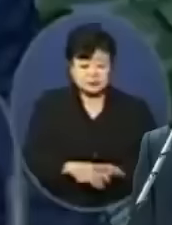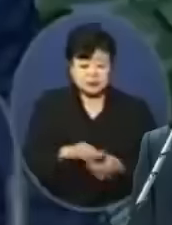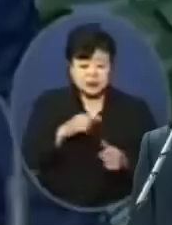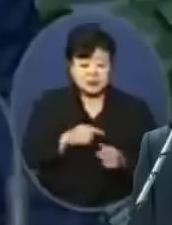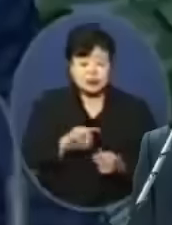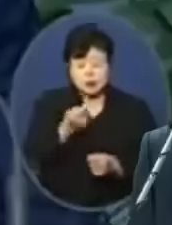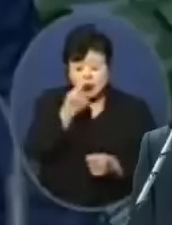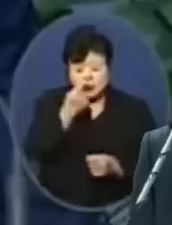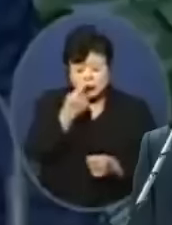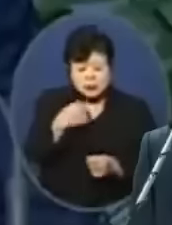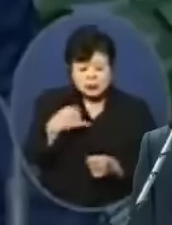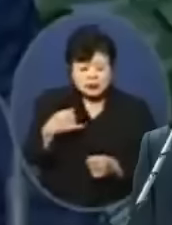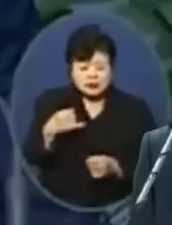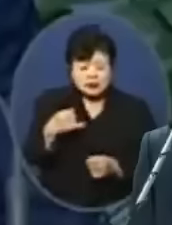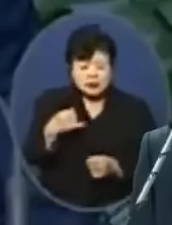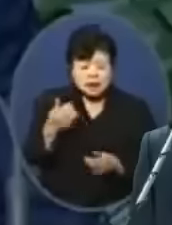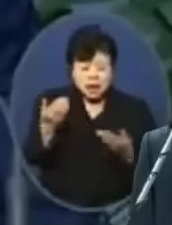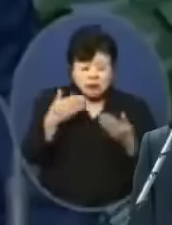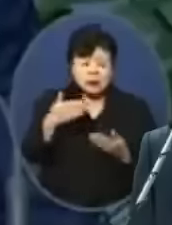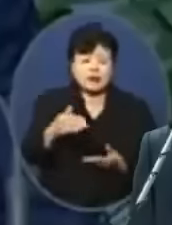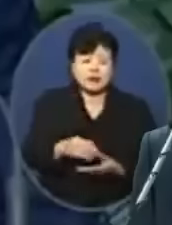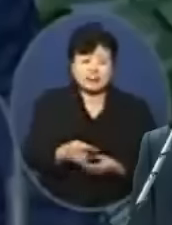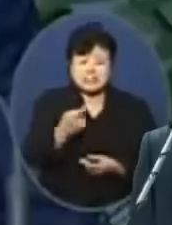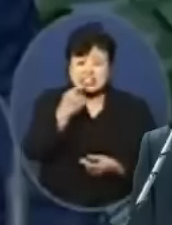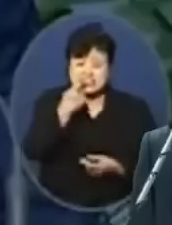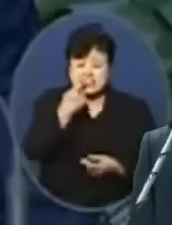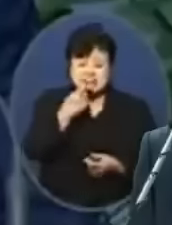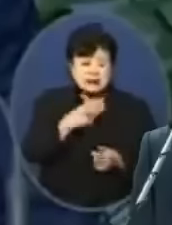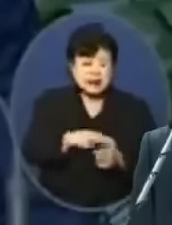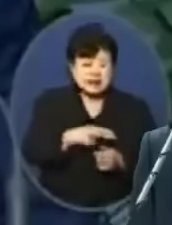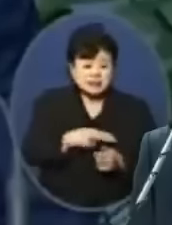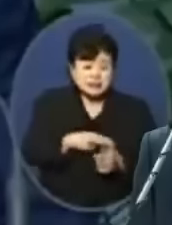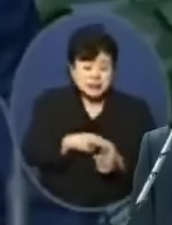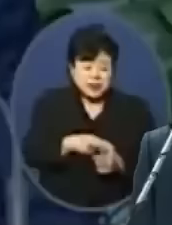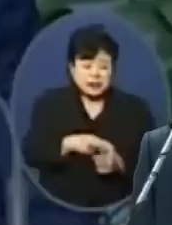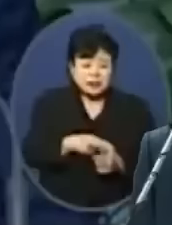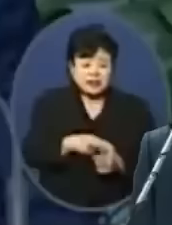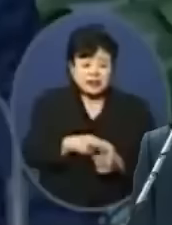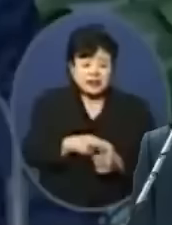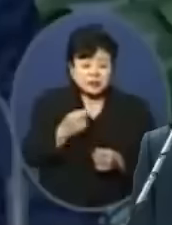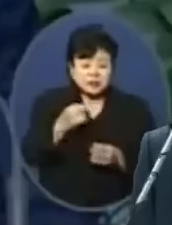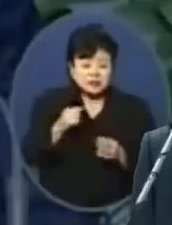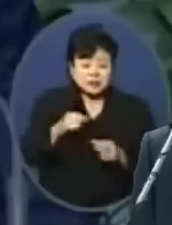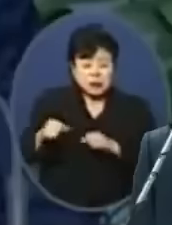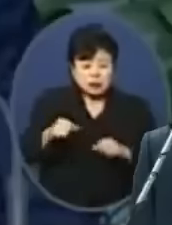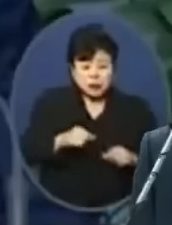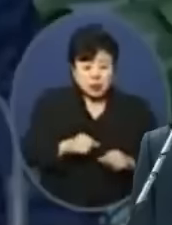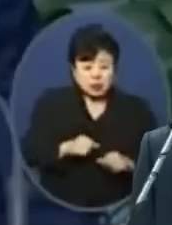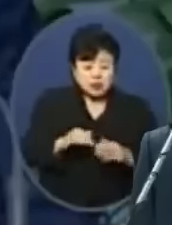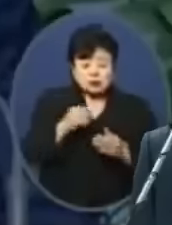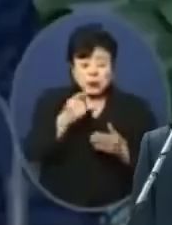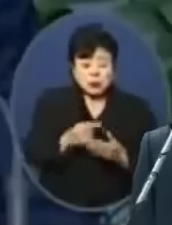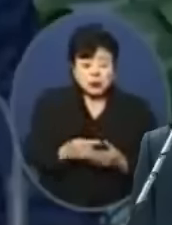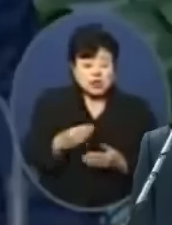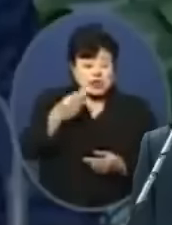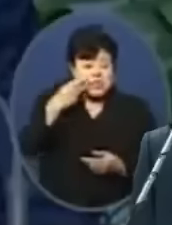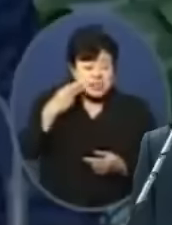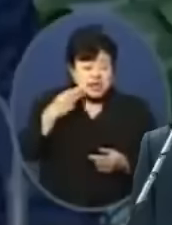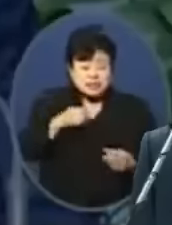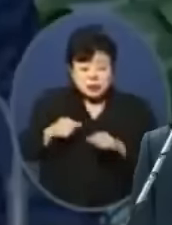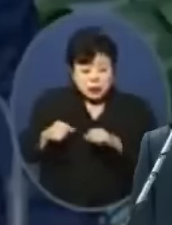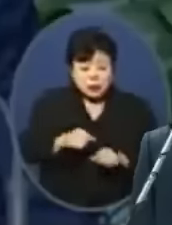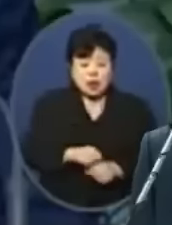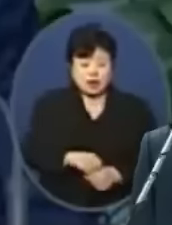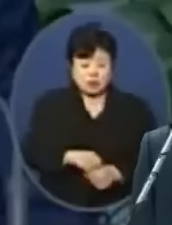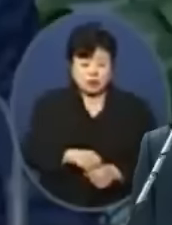때마다 자식들이 학교에 가서는 미국 사람처럼 행동해야 되고, 집에 와서는 인디안